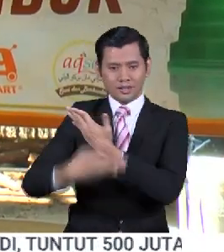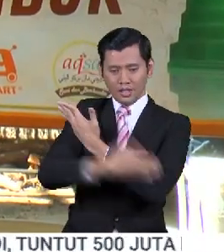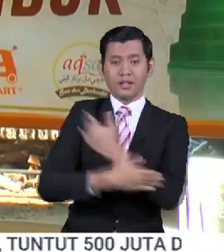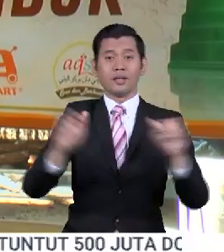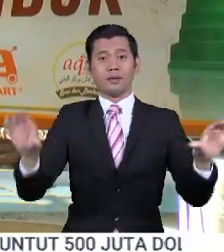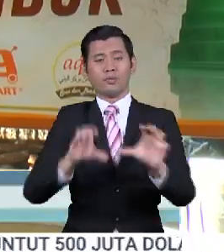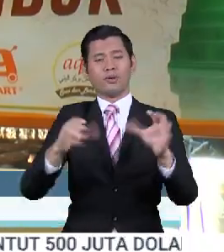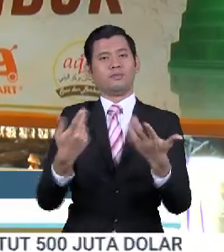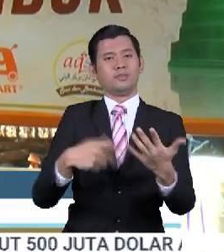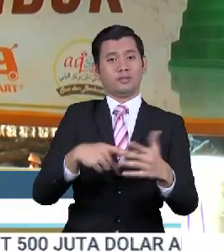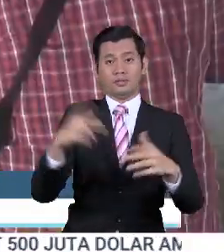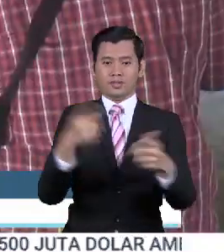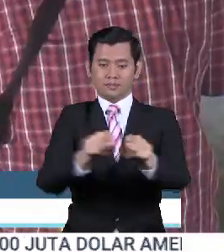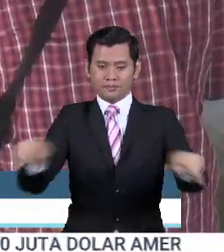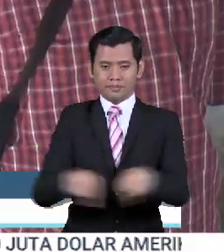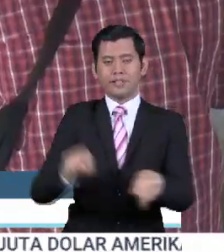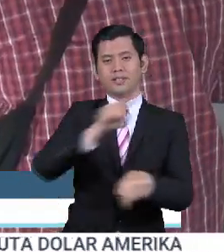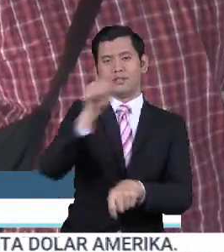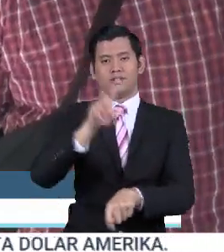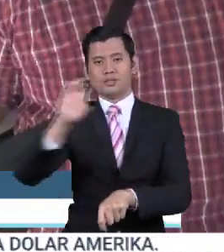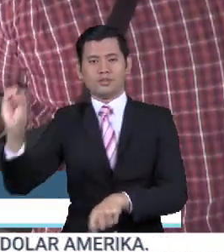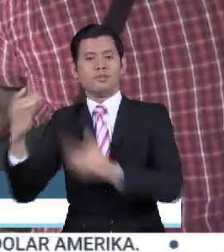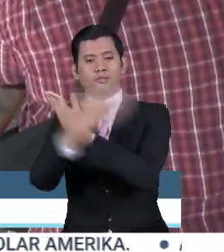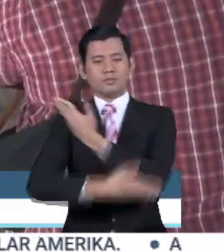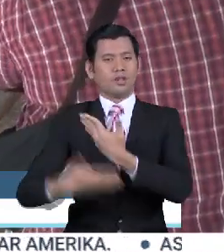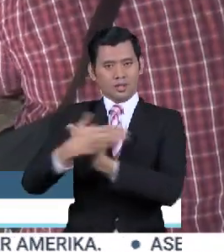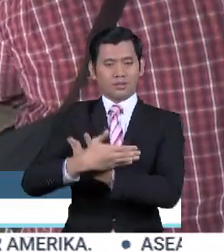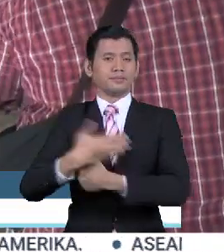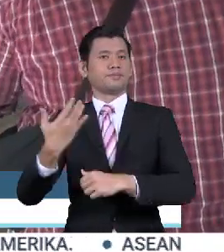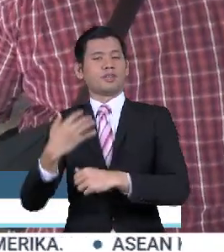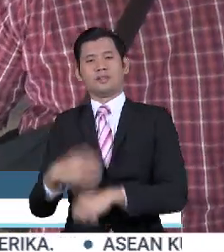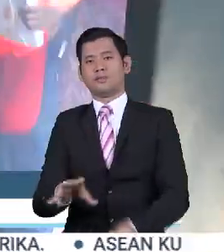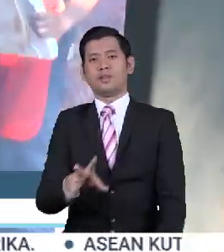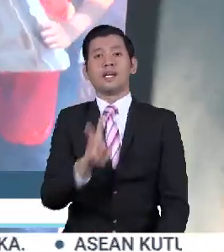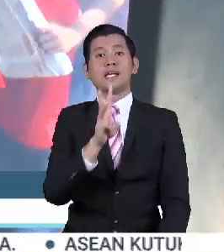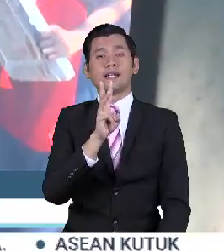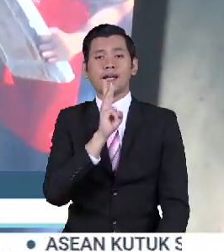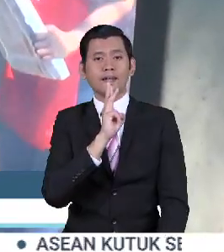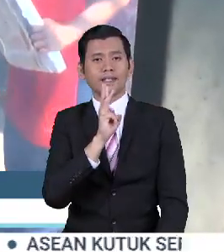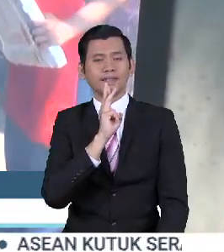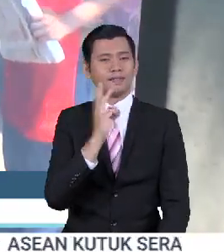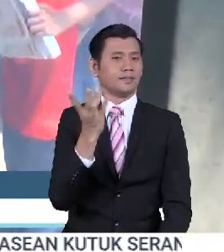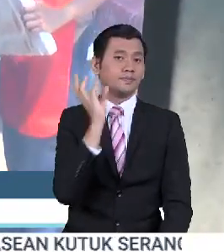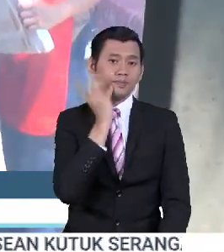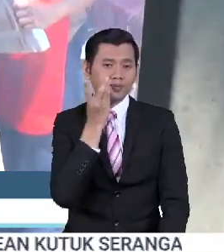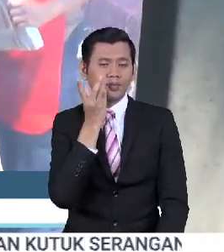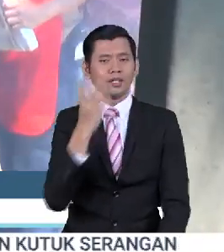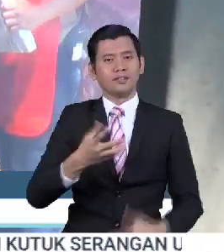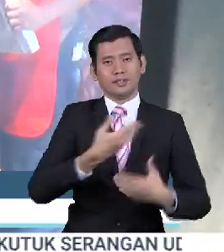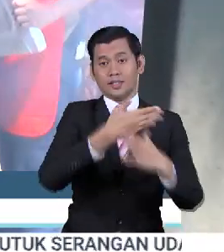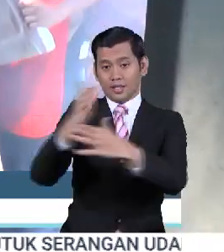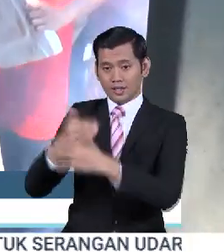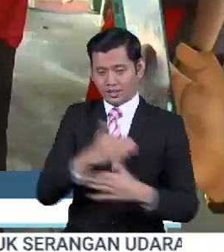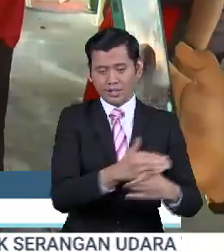Berlangsung di perkarangan Zoo Negara, bubur lambuk diagih kepada pengunjung kaki tangan Zoo Negara, rumah anak yatim serta surau